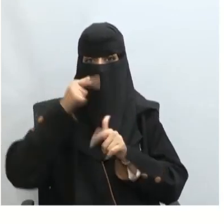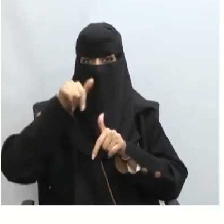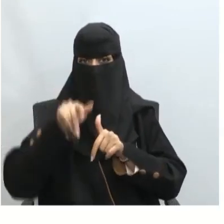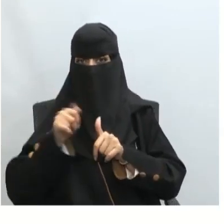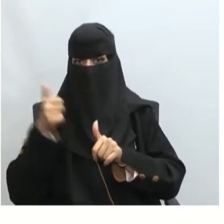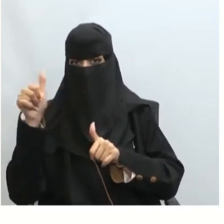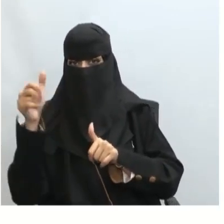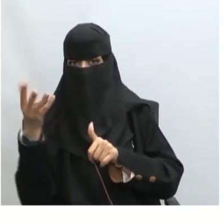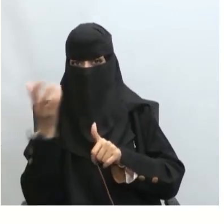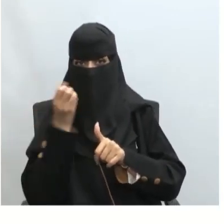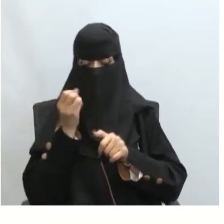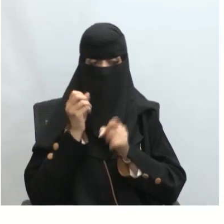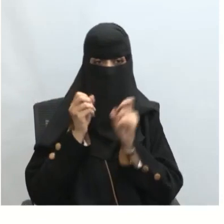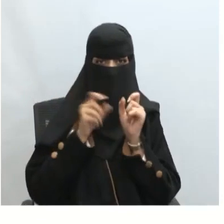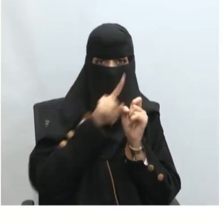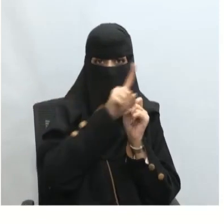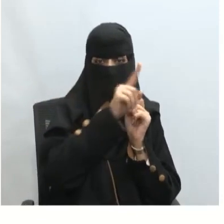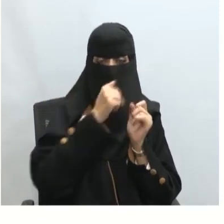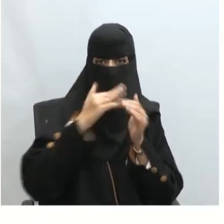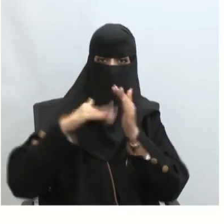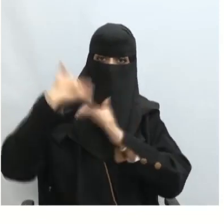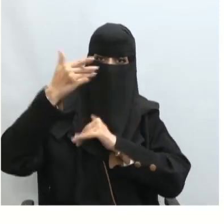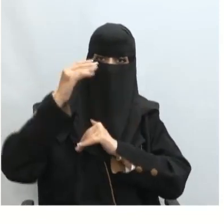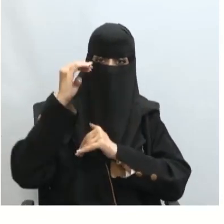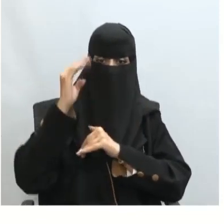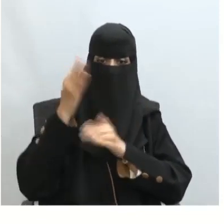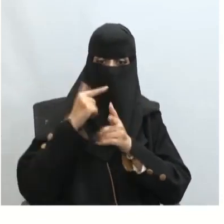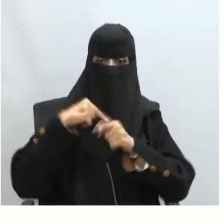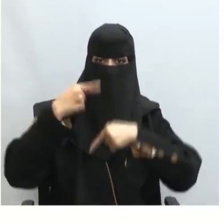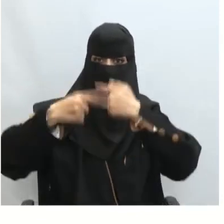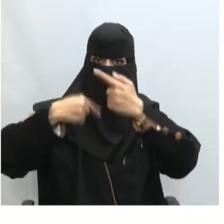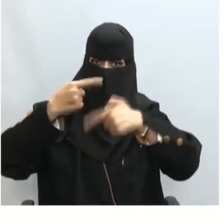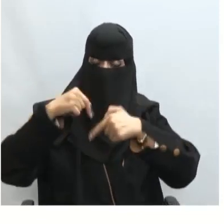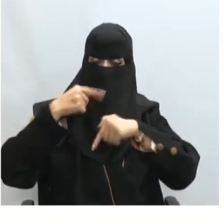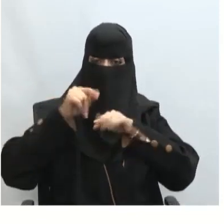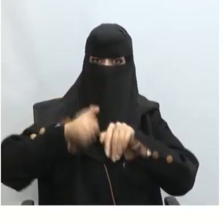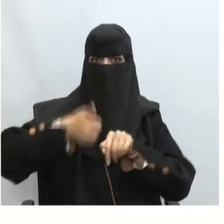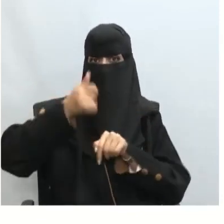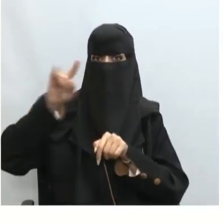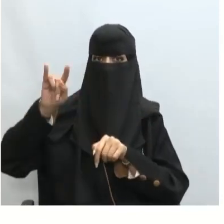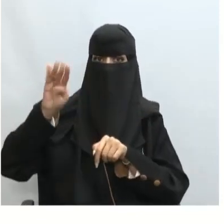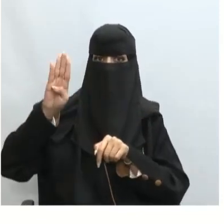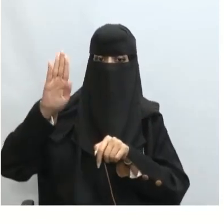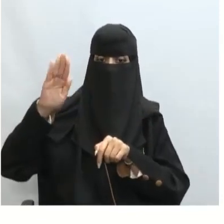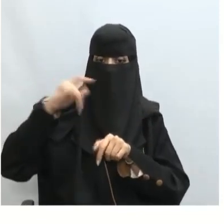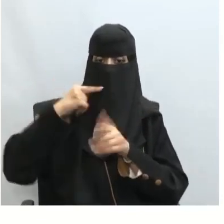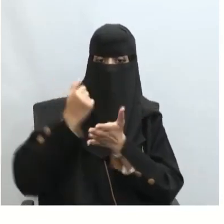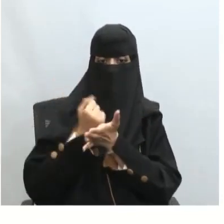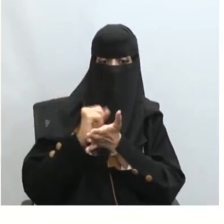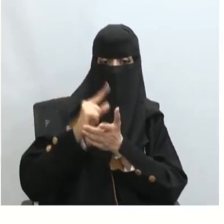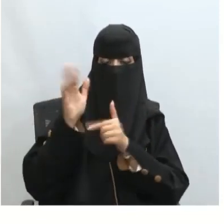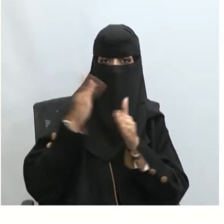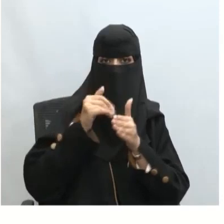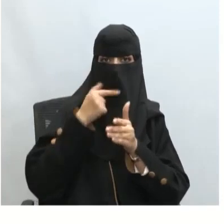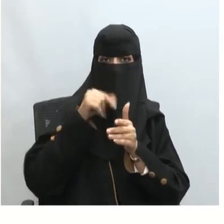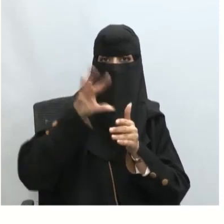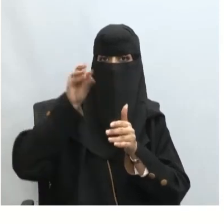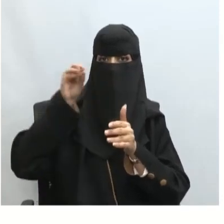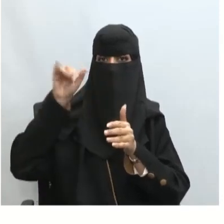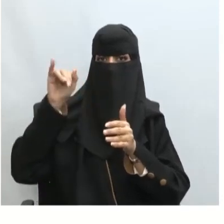الى باء ثم جيم تستمر الاكسده نحذف هيدروجين